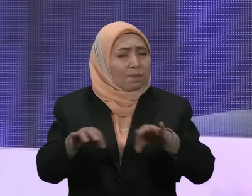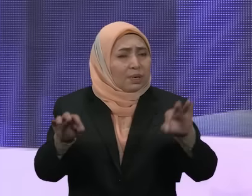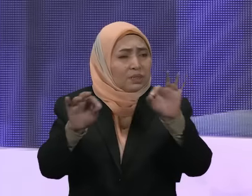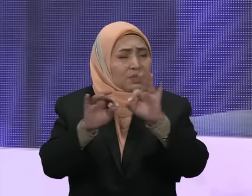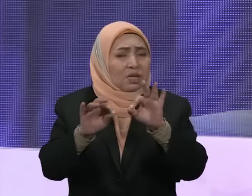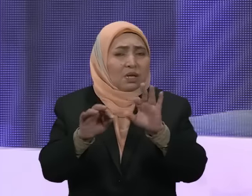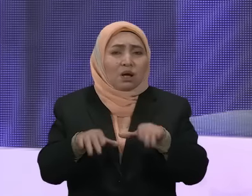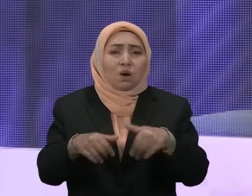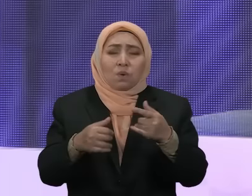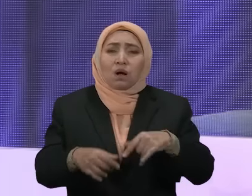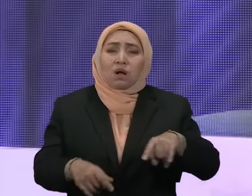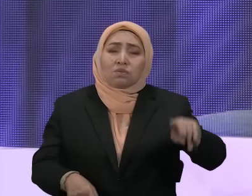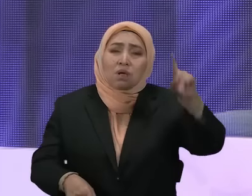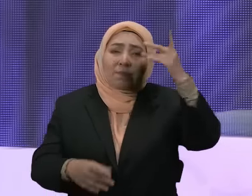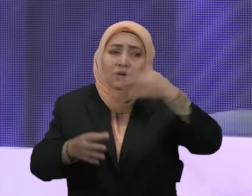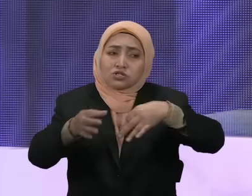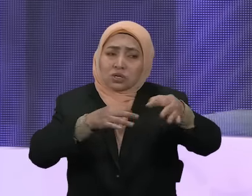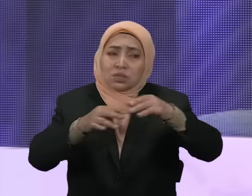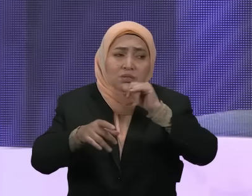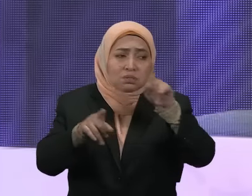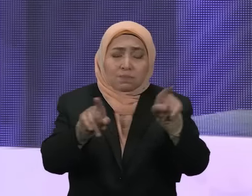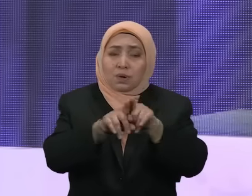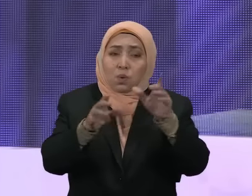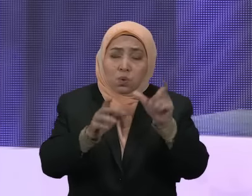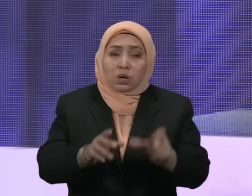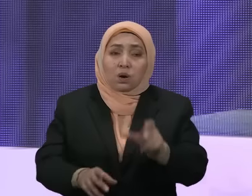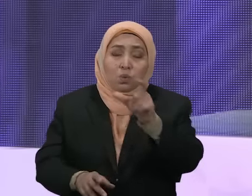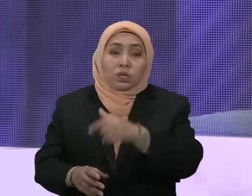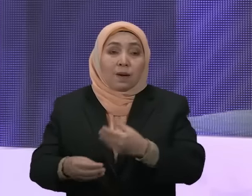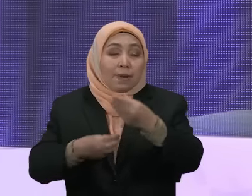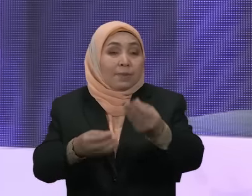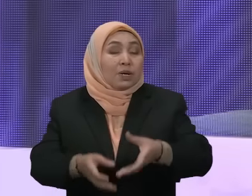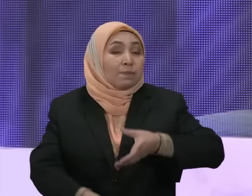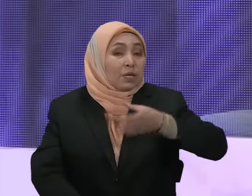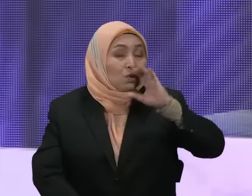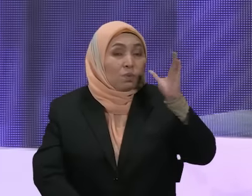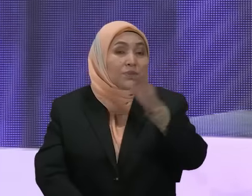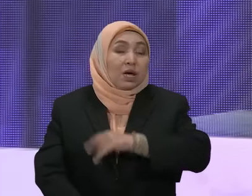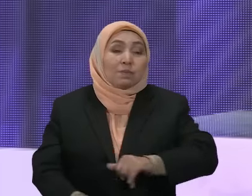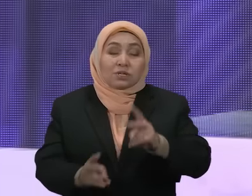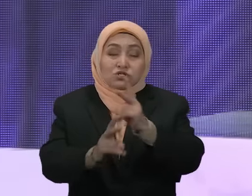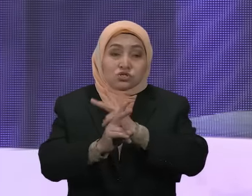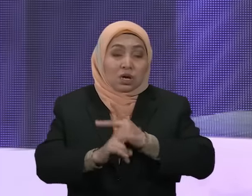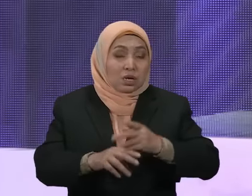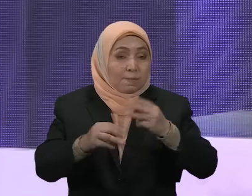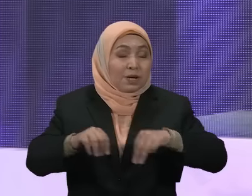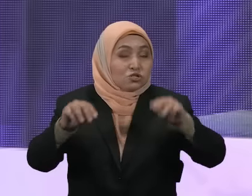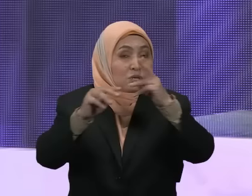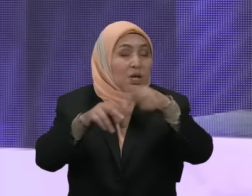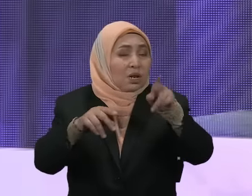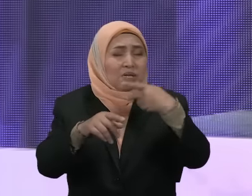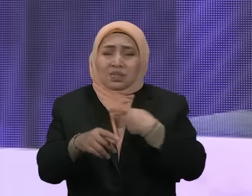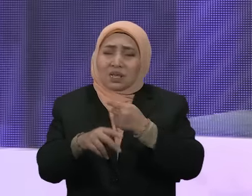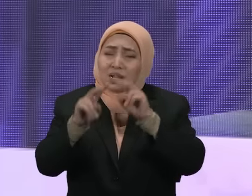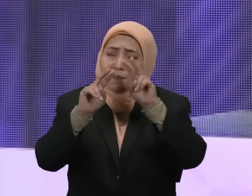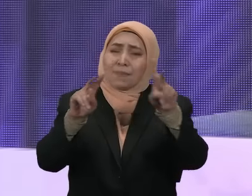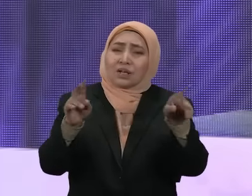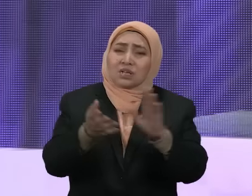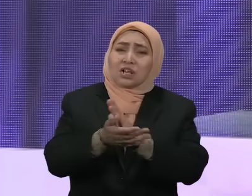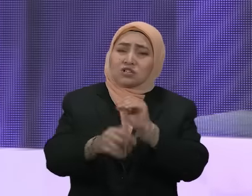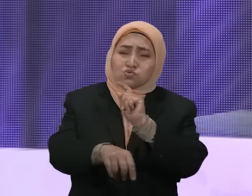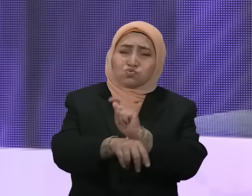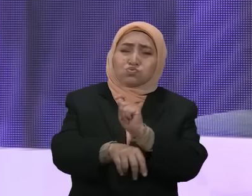Yeah. Bagaimana Allah menjelaskan tidak sama orang yang memberi minum dan juga menjaga Masjidil Haram, walaupun kita nampak ianya sebagai satu